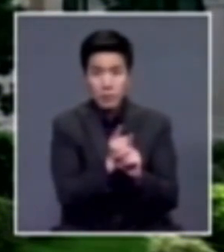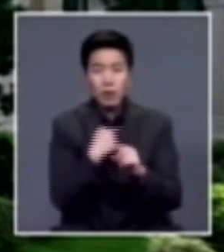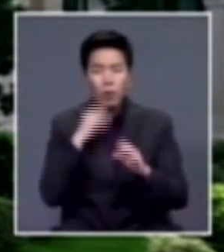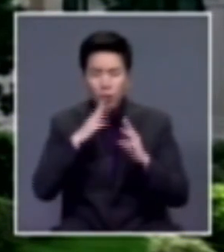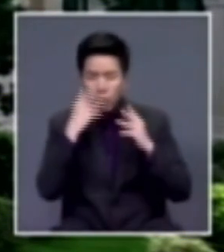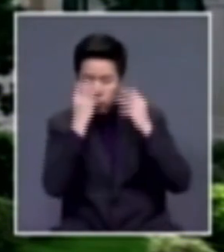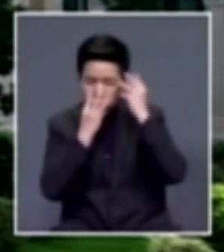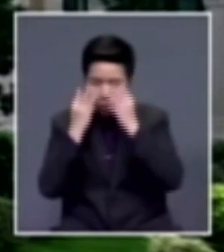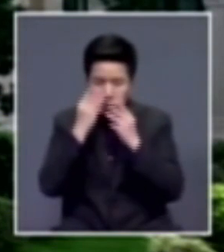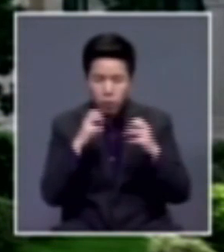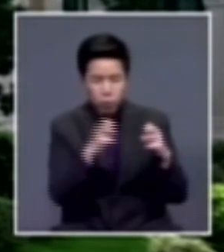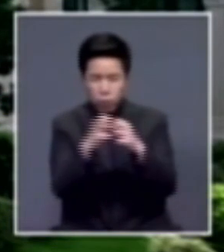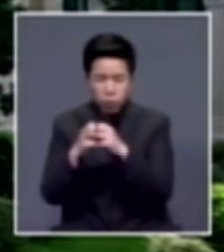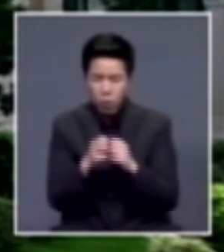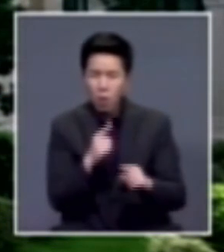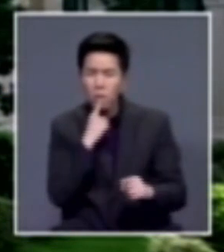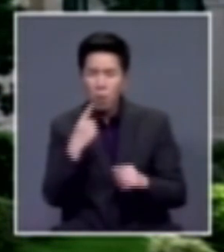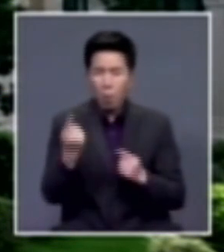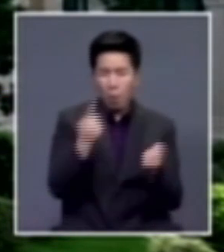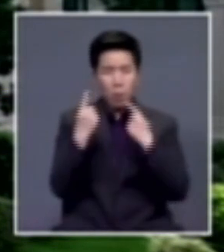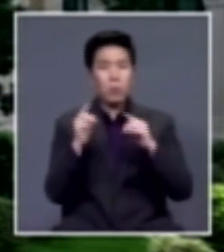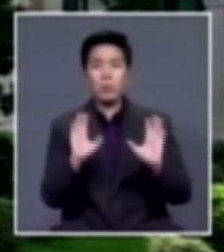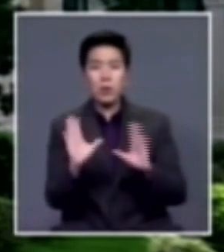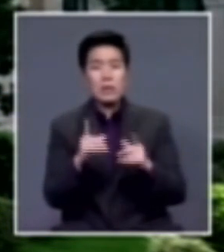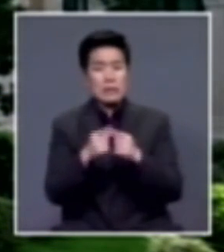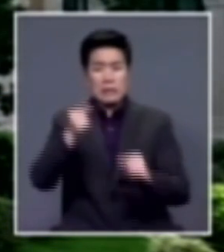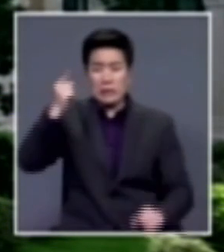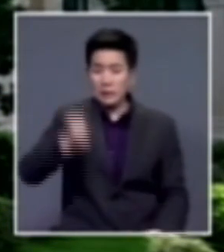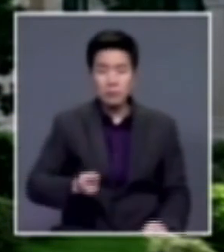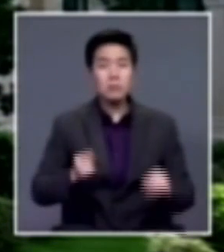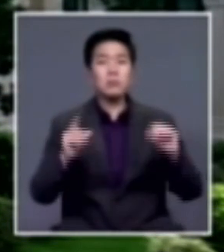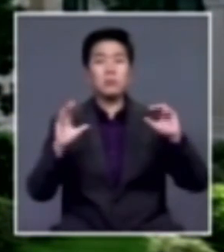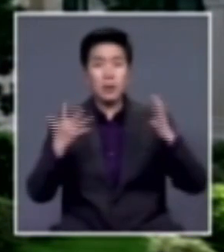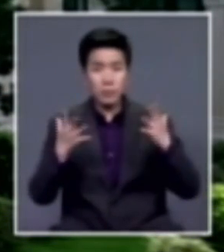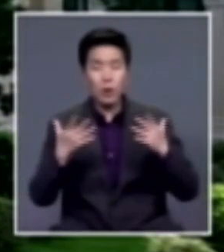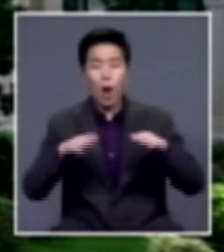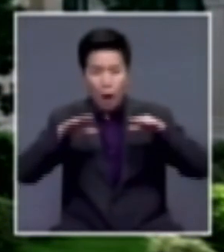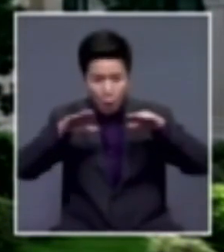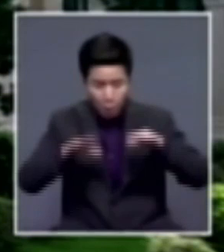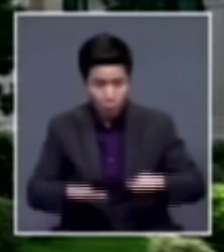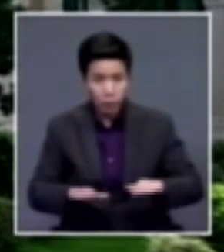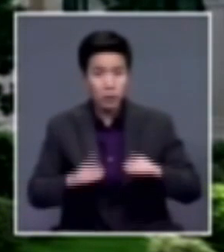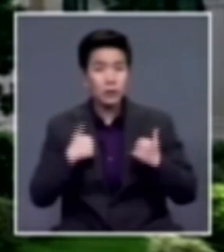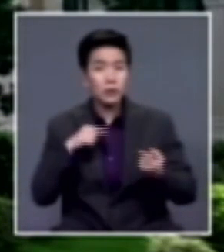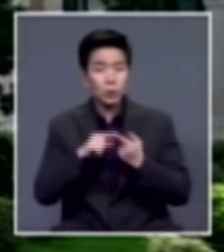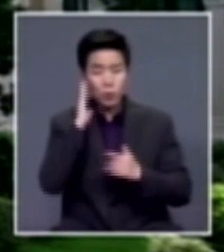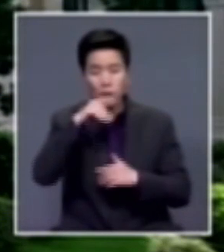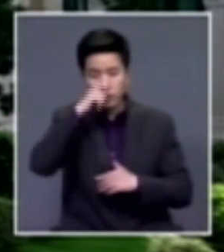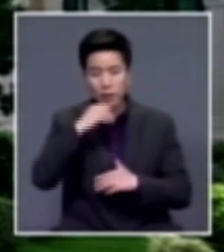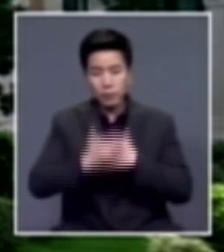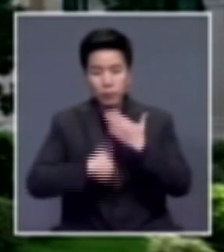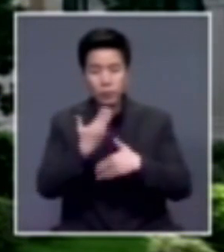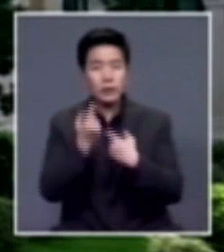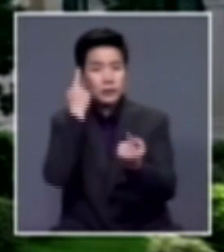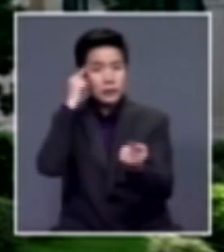ความสับสนโอลหม่านวุ่นวายบิดเบือนโจมตีในสิ่งที่ไม่ใช่ข้อเท็จจริงนะครับช่วยกันลดลงให้ได้เพื่อเจริญหน้าประเทศไป